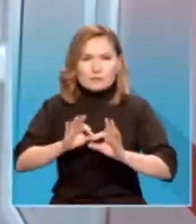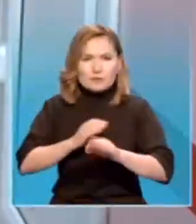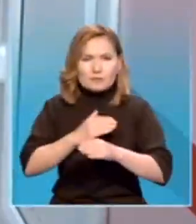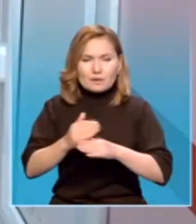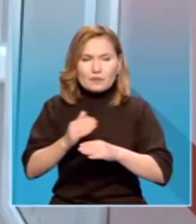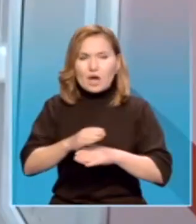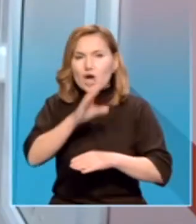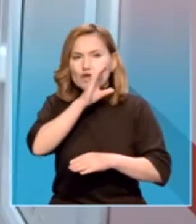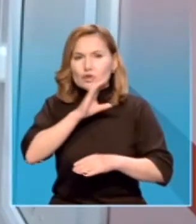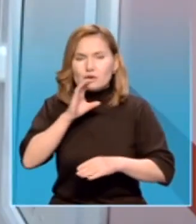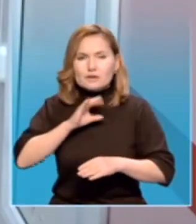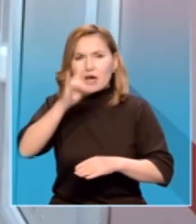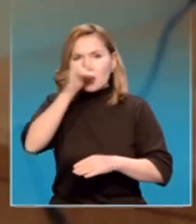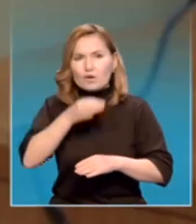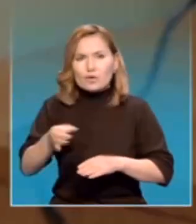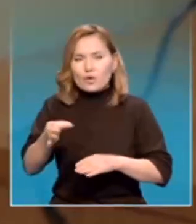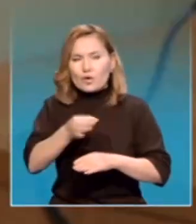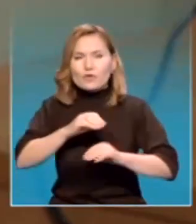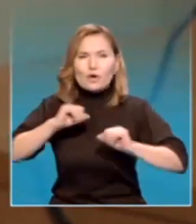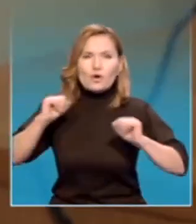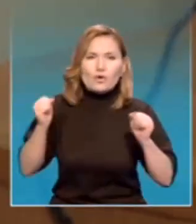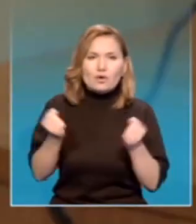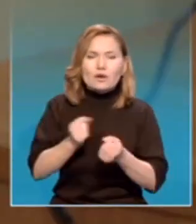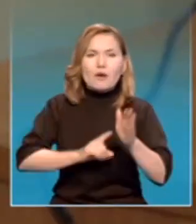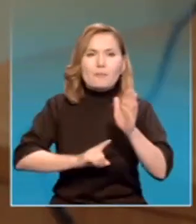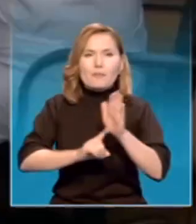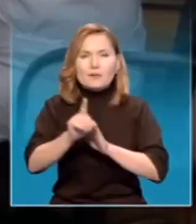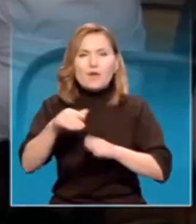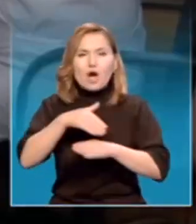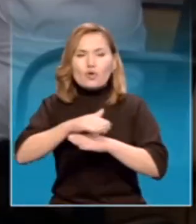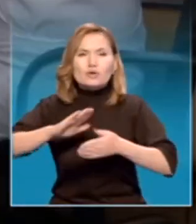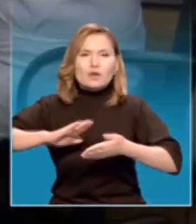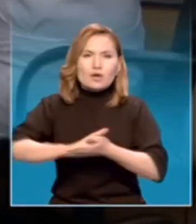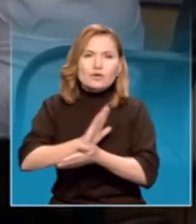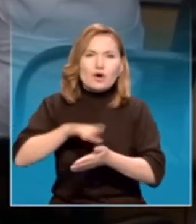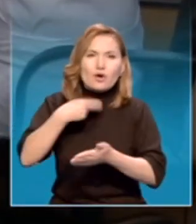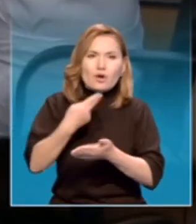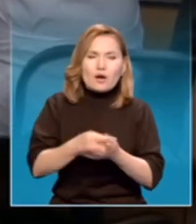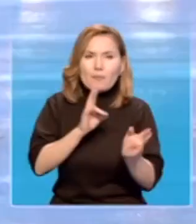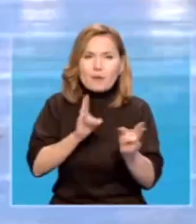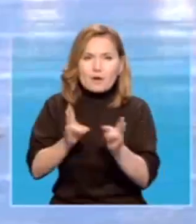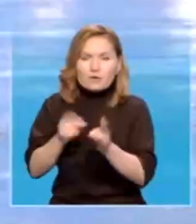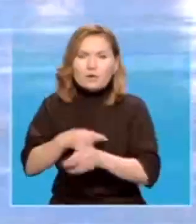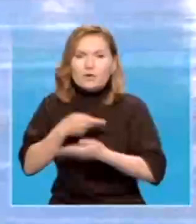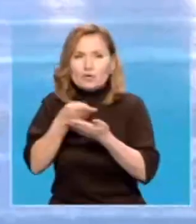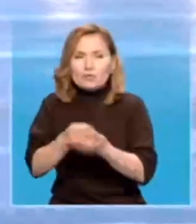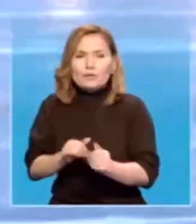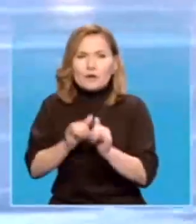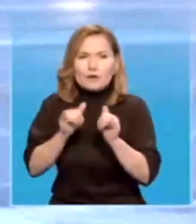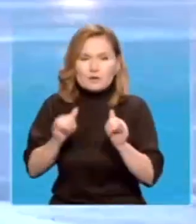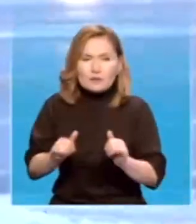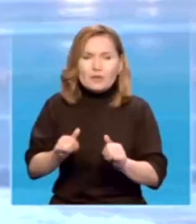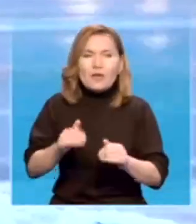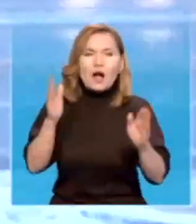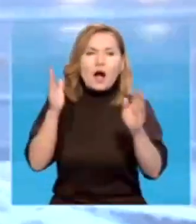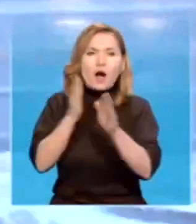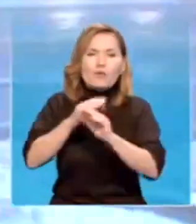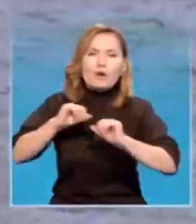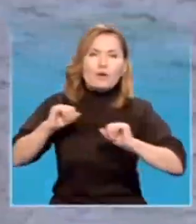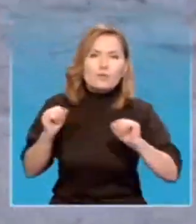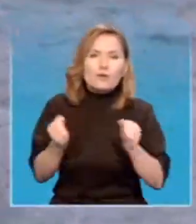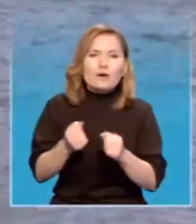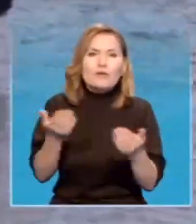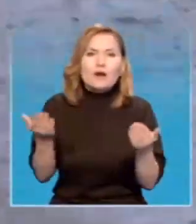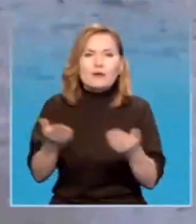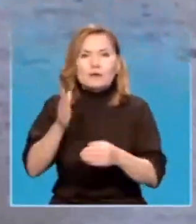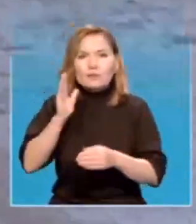қолданылмақ? Солтүстік Қазақстанда күн райы бұзылып, көше көктайғақ айналды. Мұзға тайып, мертіккендердің саны артып отыр. Алдағы ауа райына болжам